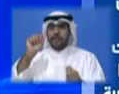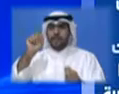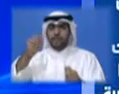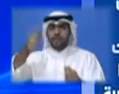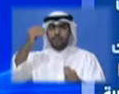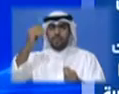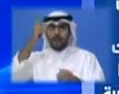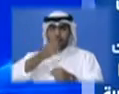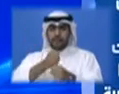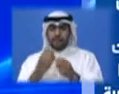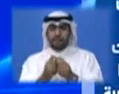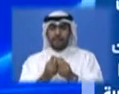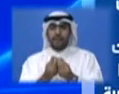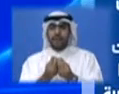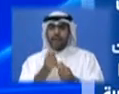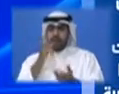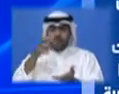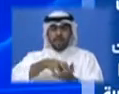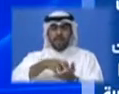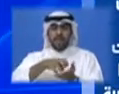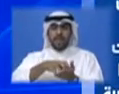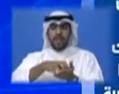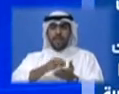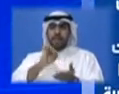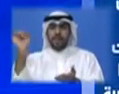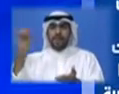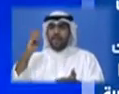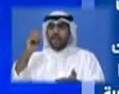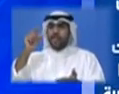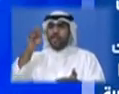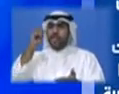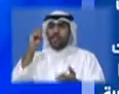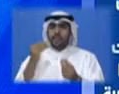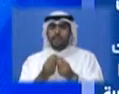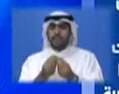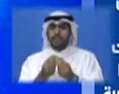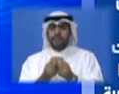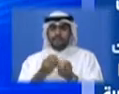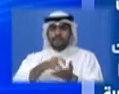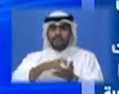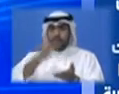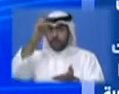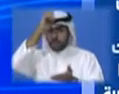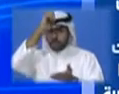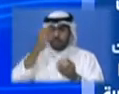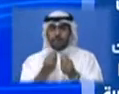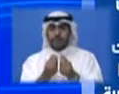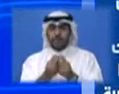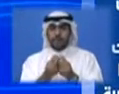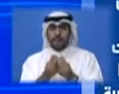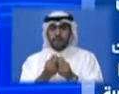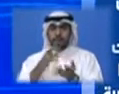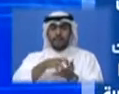إلى كل من مدينة جدة في المملكة العربية السعودية والمملكة الأردنية الهاشمية